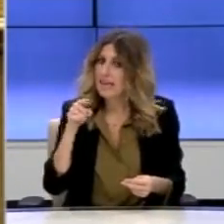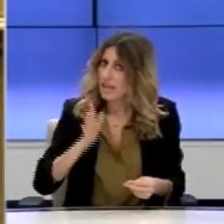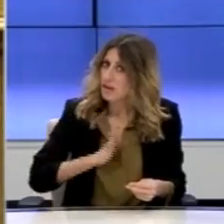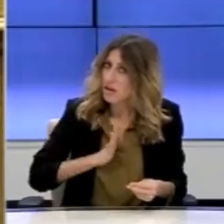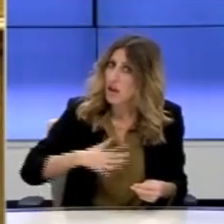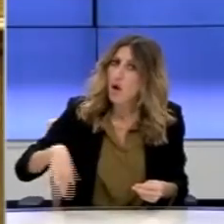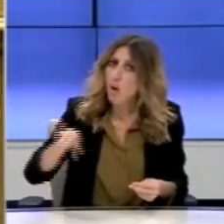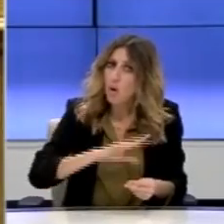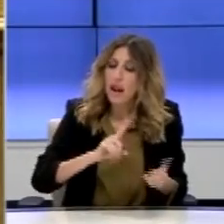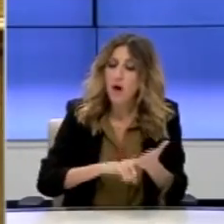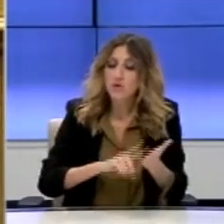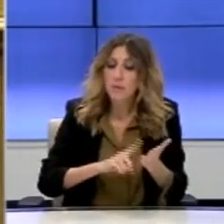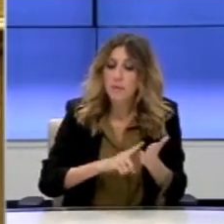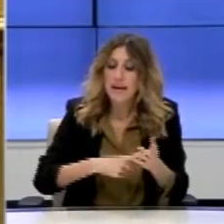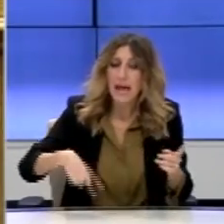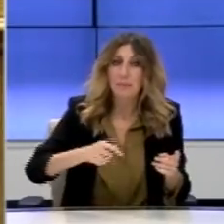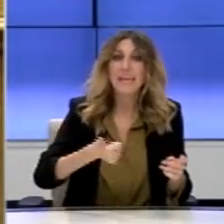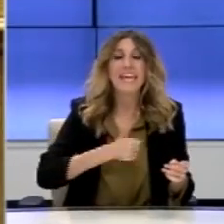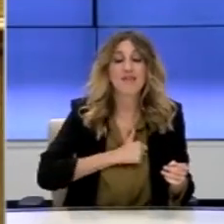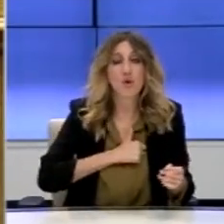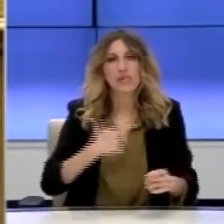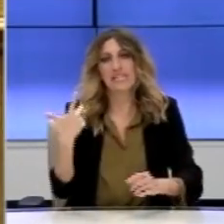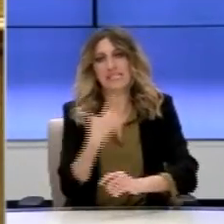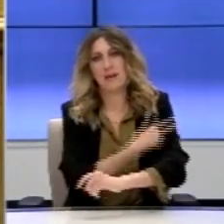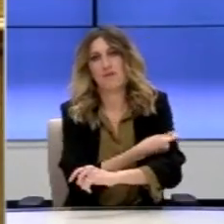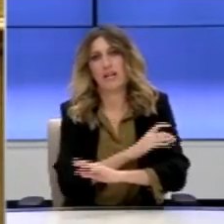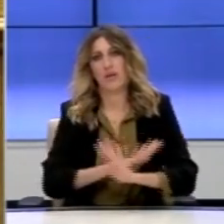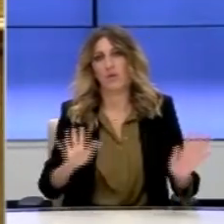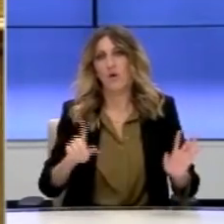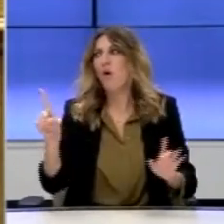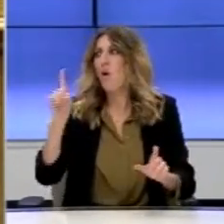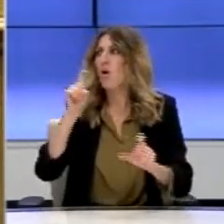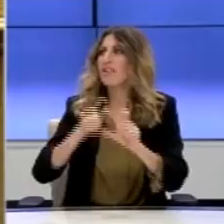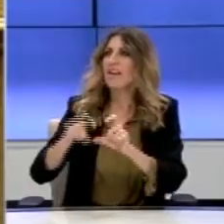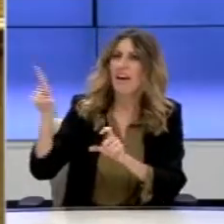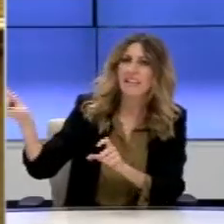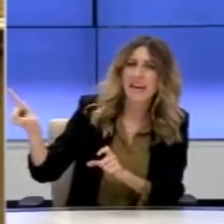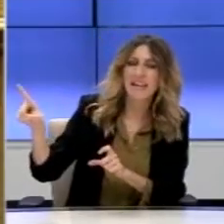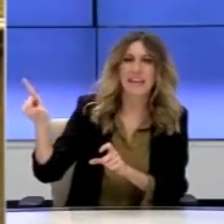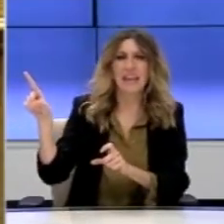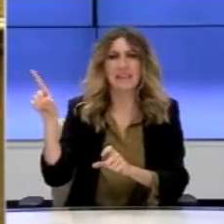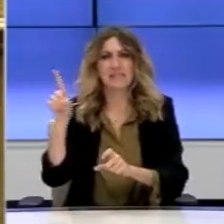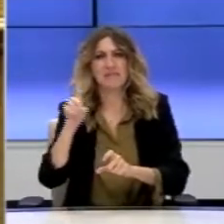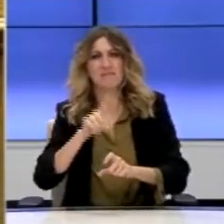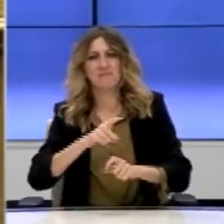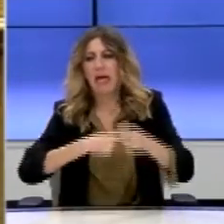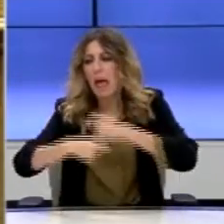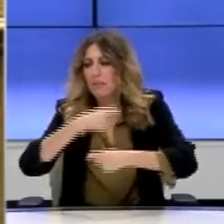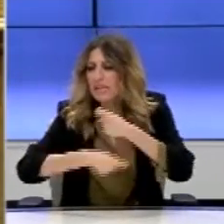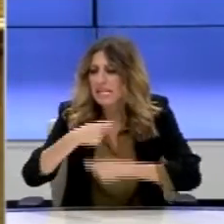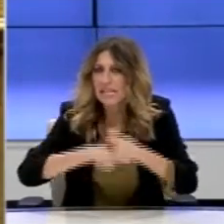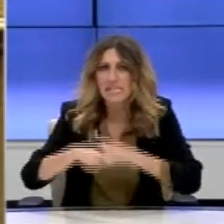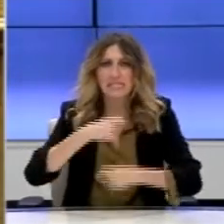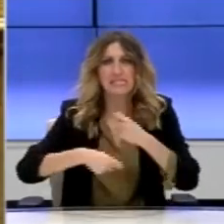πραγματικός ιδιοκτήτης όλων αυτών που παράγει, απαλλαγμένο από το αδιφάγο καπιταλιστικό